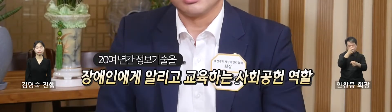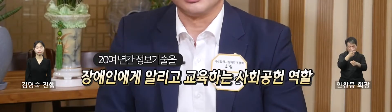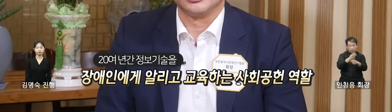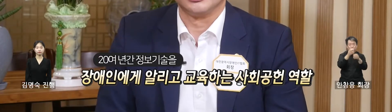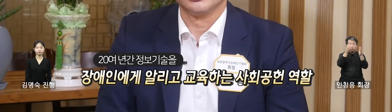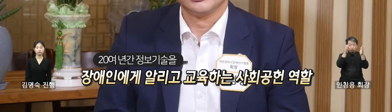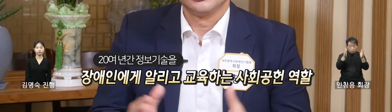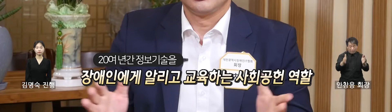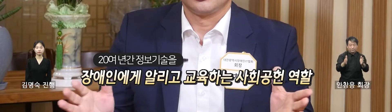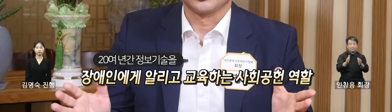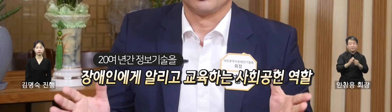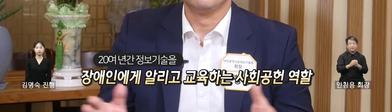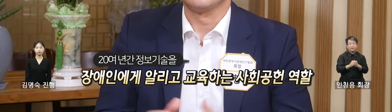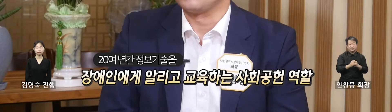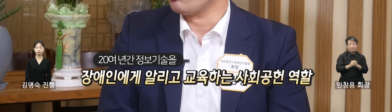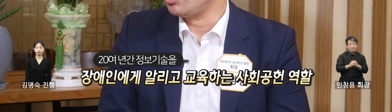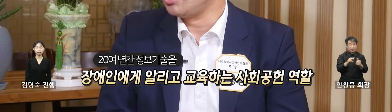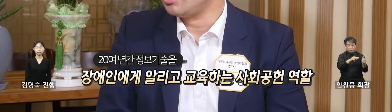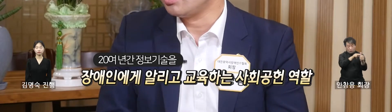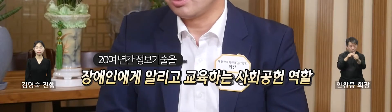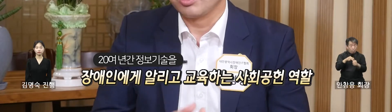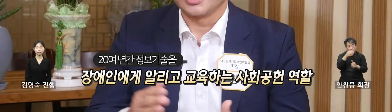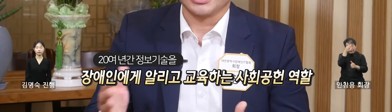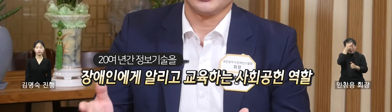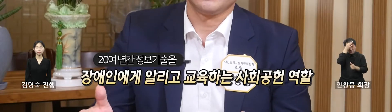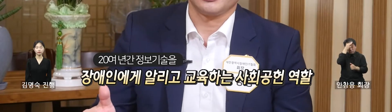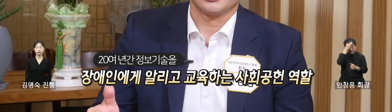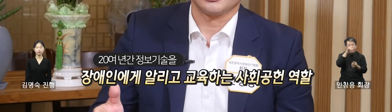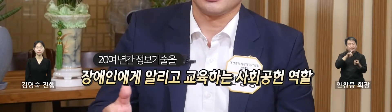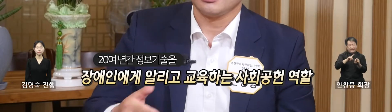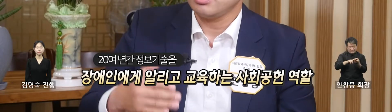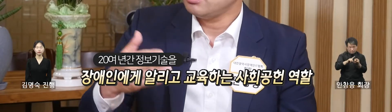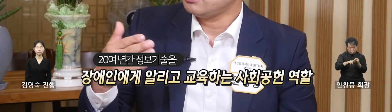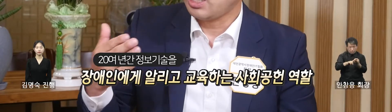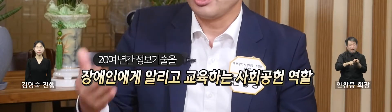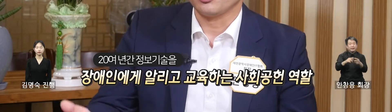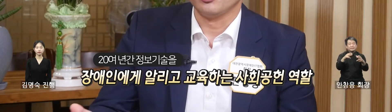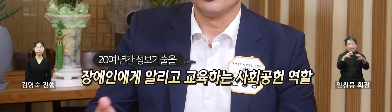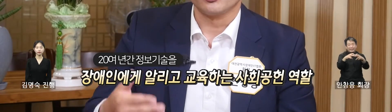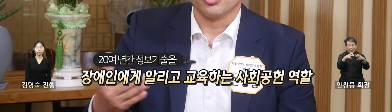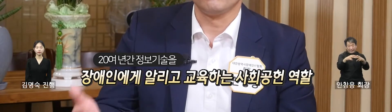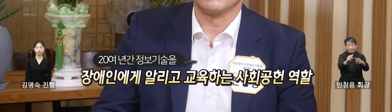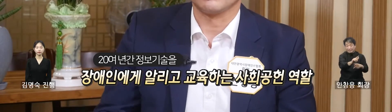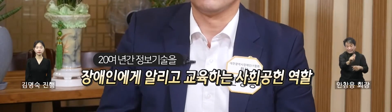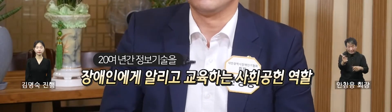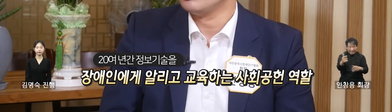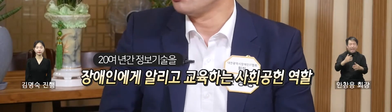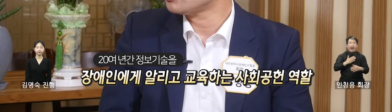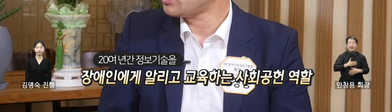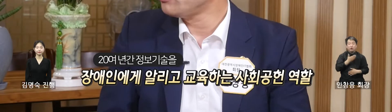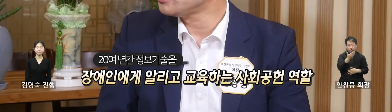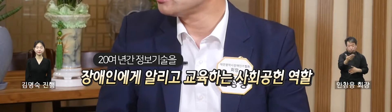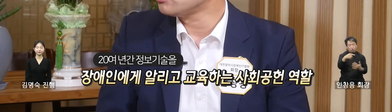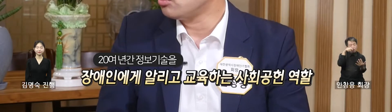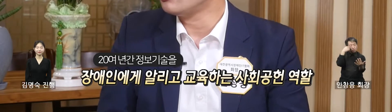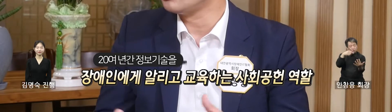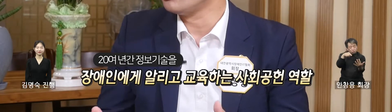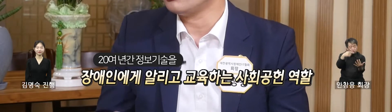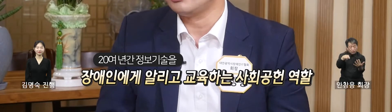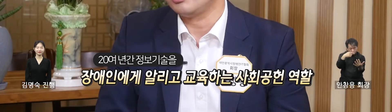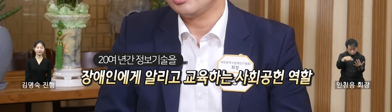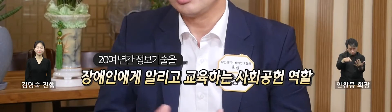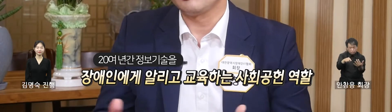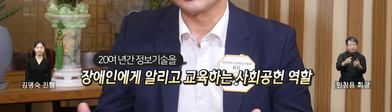20여 년 동안 그 정보 기술을 우리 장애인들에게 알리고 교육하고 또 사회적